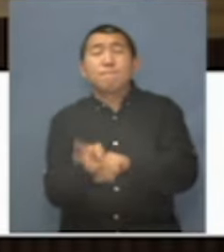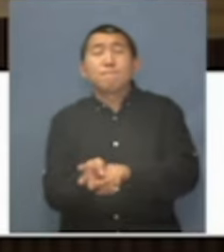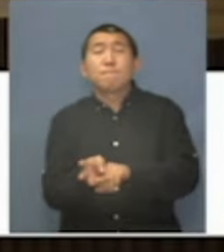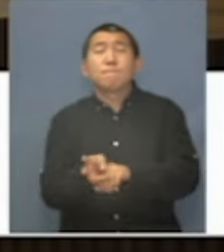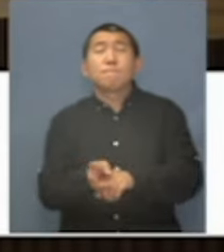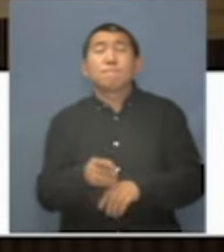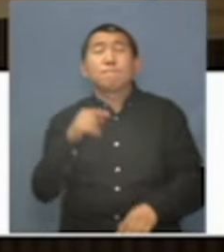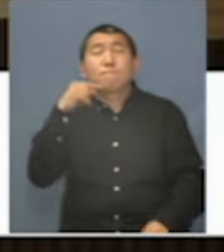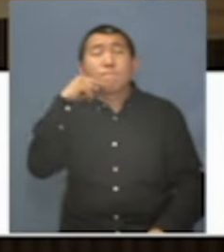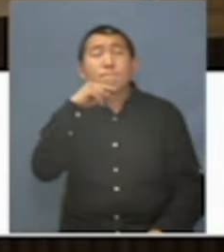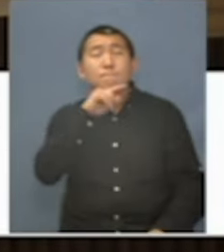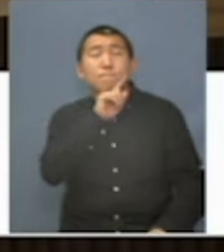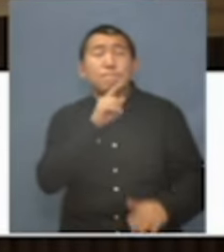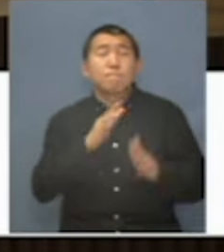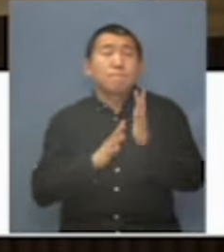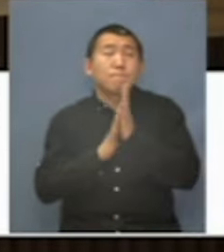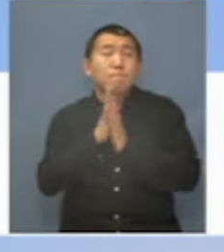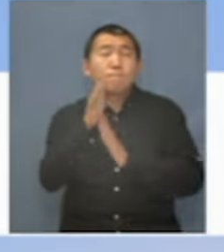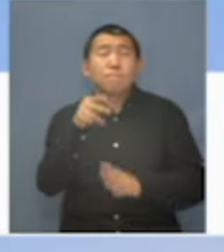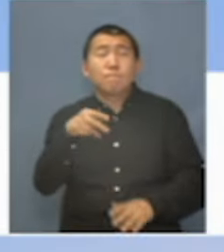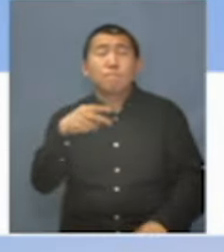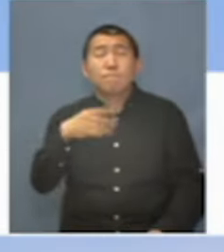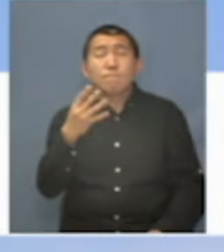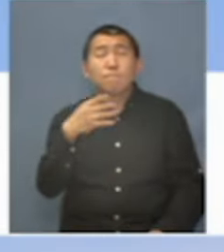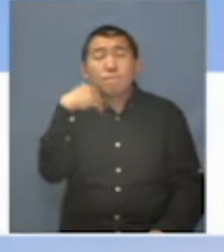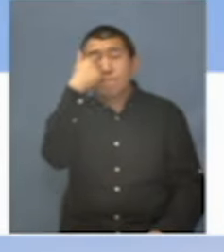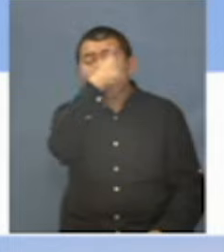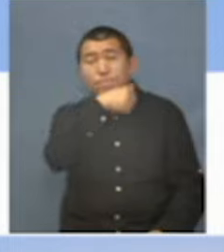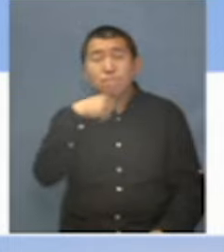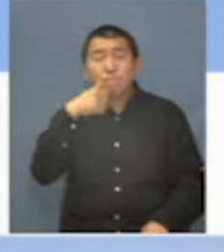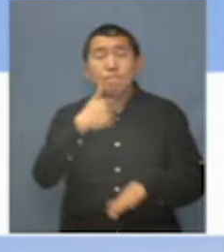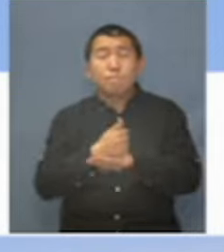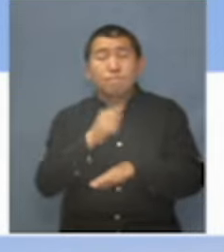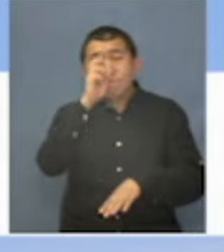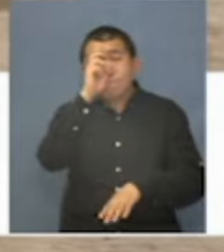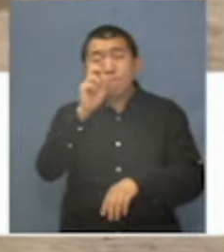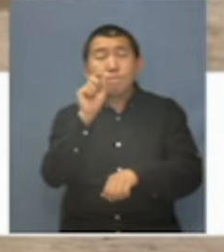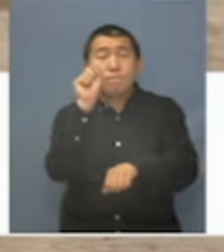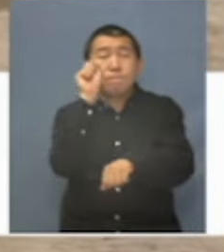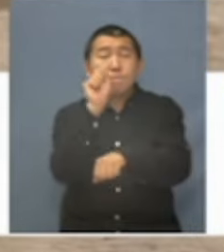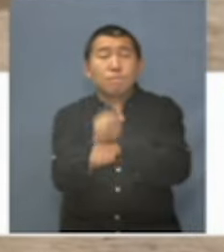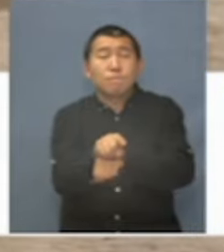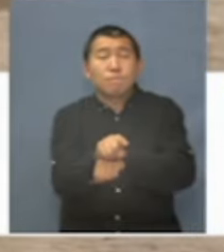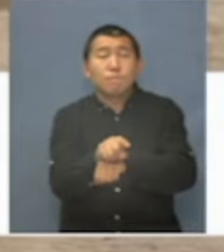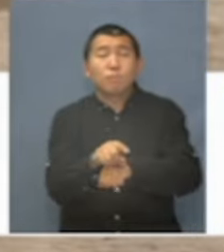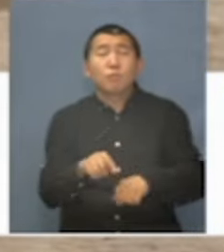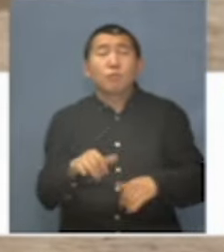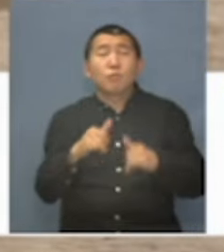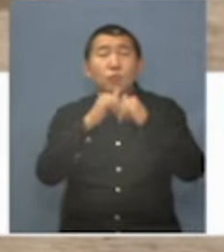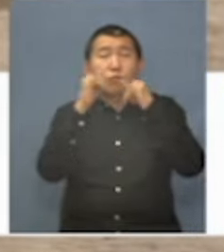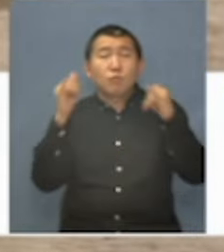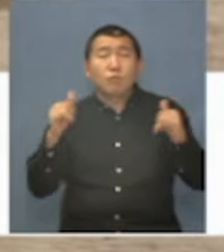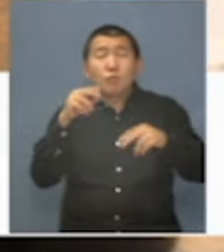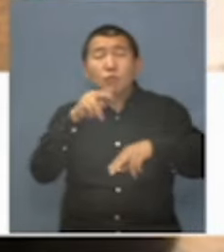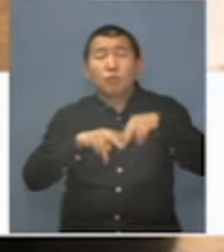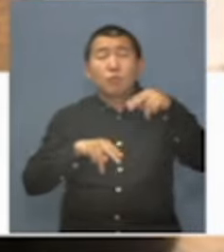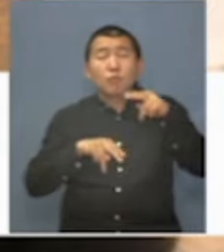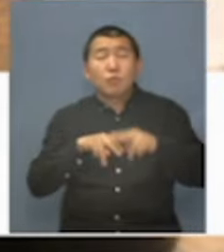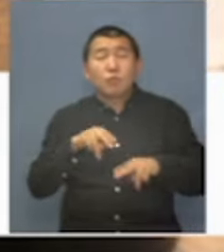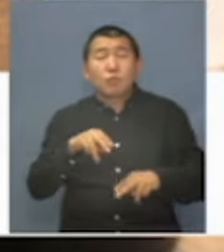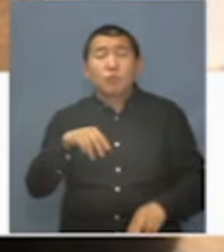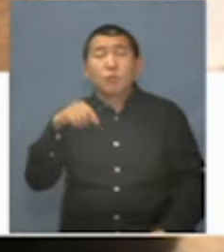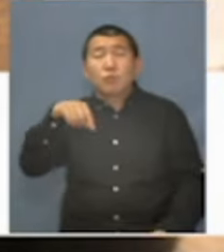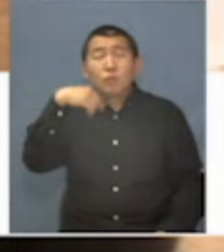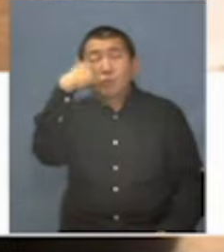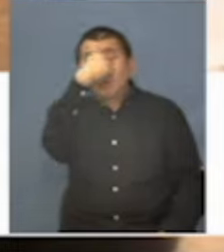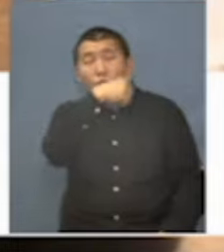роста в 2024 году глава государства поставил задачу увеличить объемы ввода жилья в эксплуатацию. В текущем году в